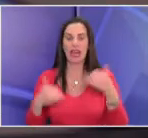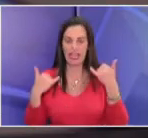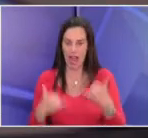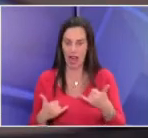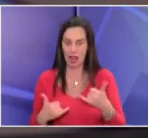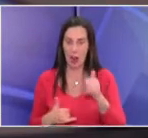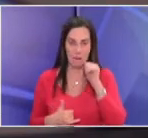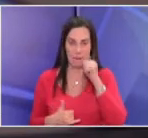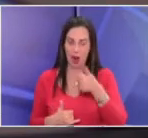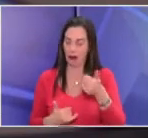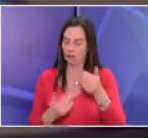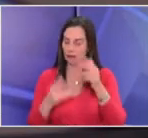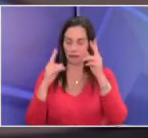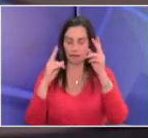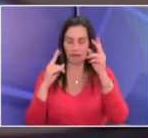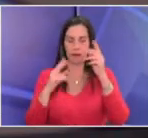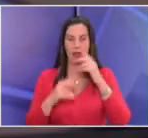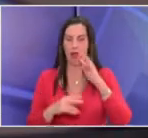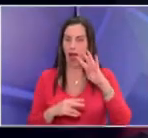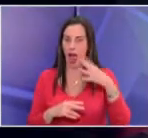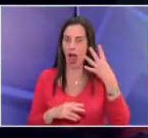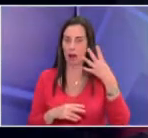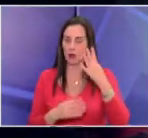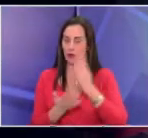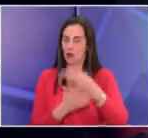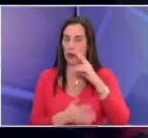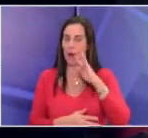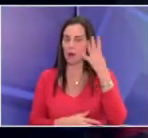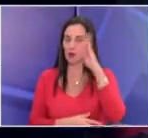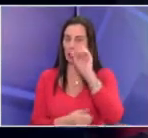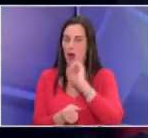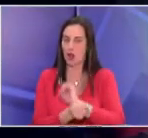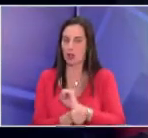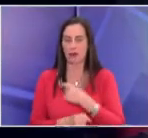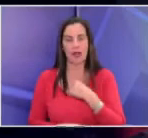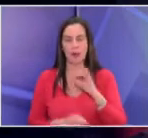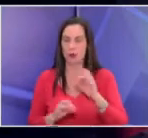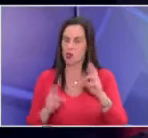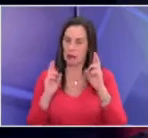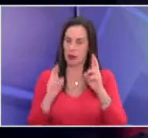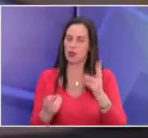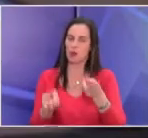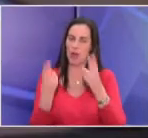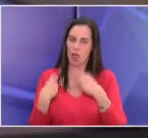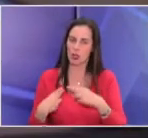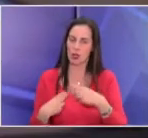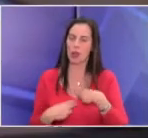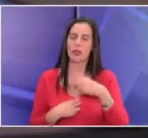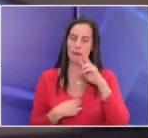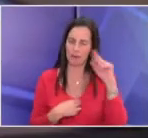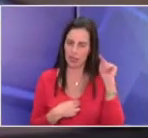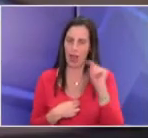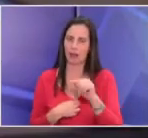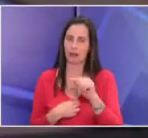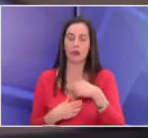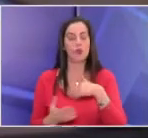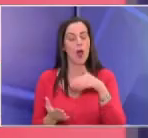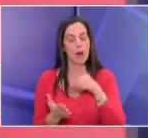וואו, הצלחנו, ואז מישהו אמר לי, תרגיע, נצ'י נצ' בא להופיע, והיו עוד כמה מופעים, אולי בגלל זה, ואז